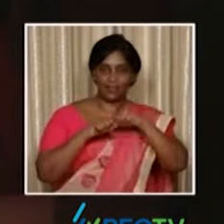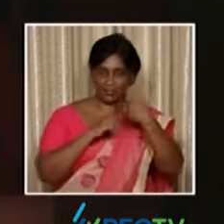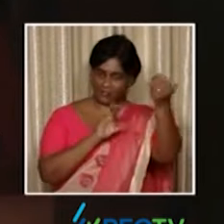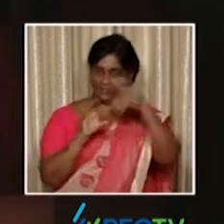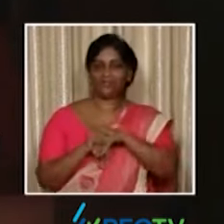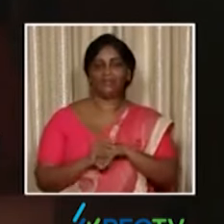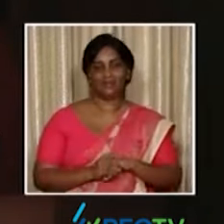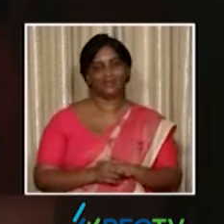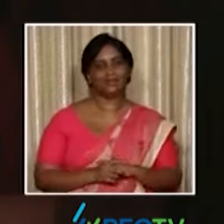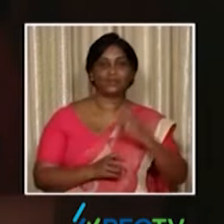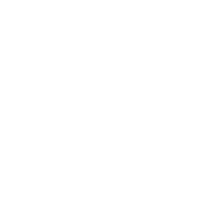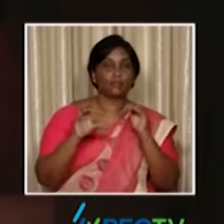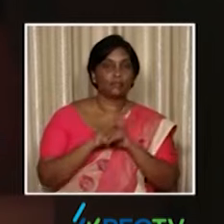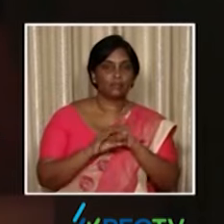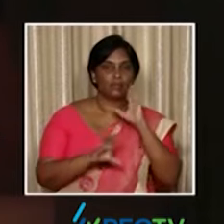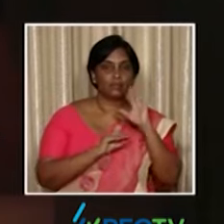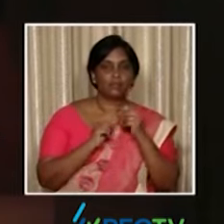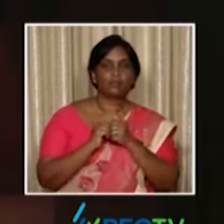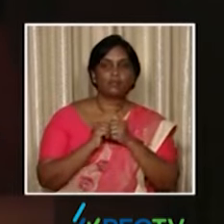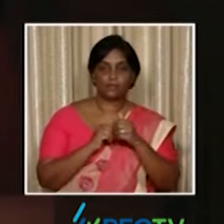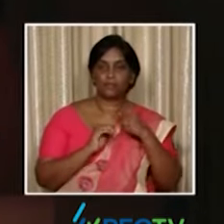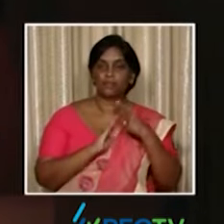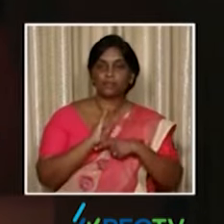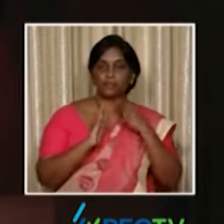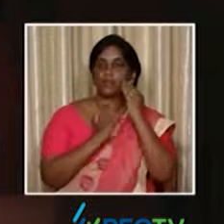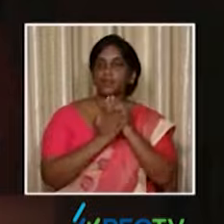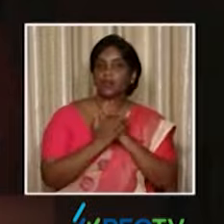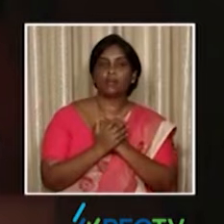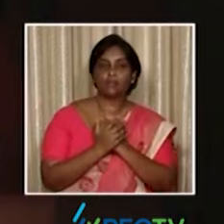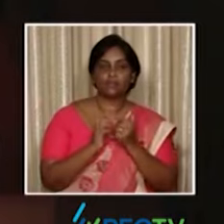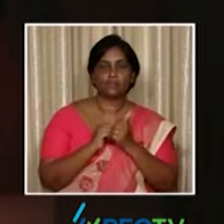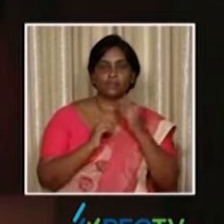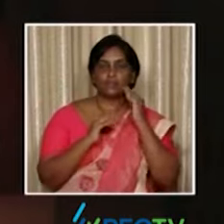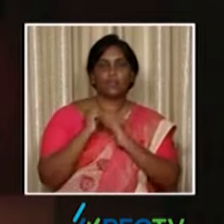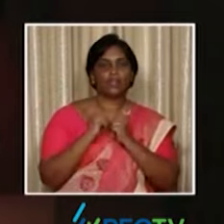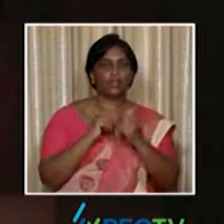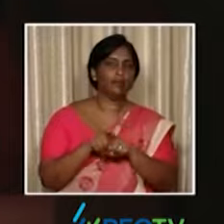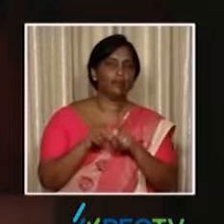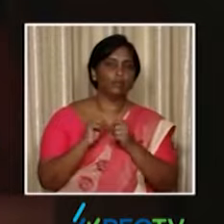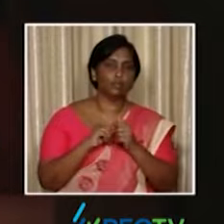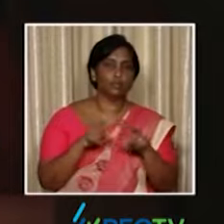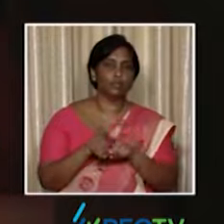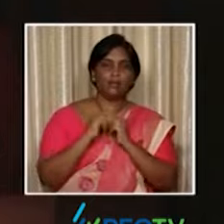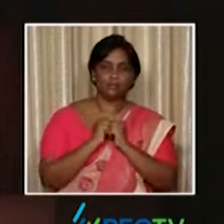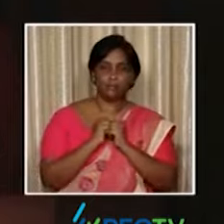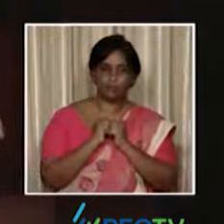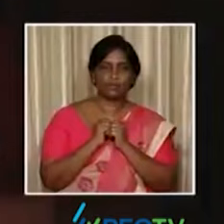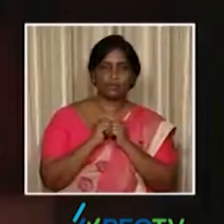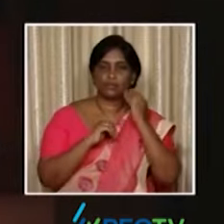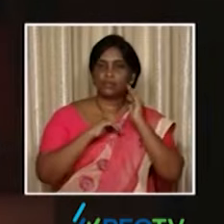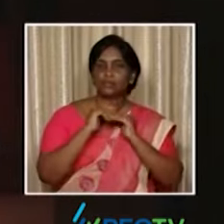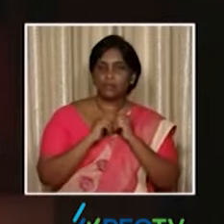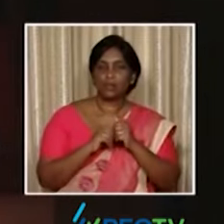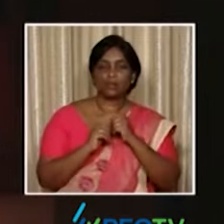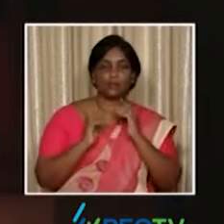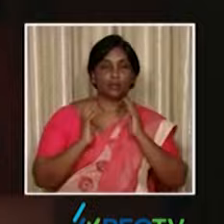හරි එතකොට කොණ්ඩේ වැවෙන්න පටන් ගන්නේ ශ්‍රී ලංකා ක්‍රිකට් එකේ හොරකම් ගැන හෙලිදරව් කරනකොට එයා ගෙදර නමුත්